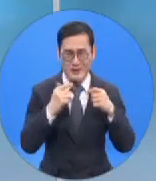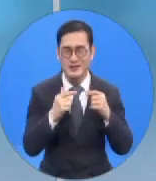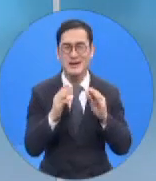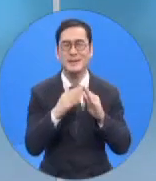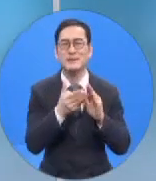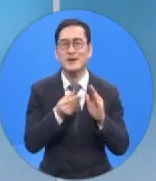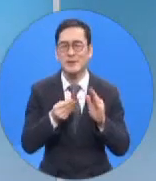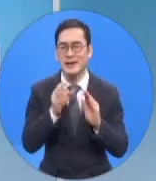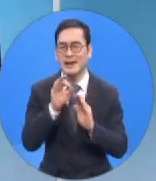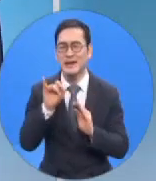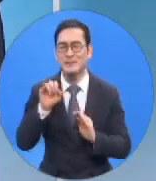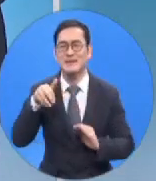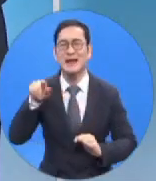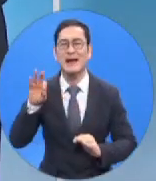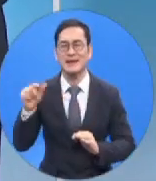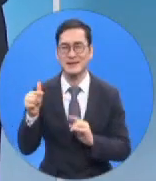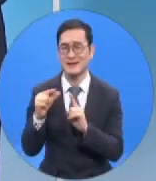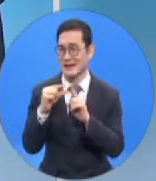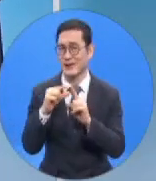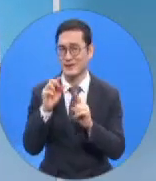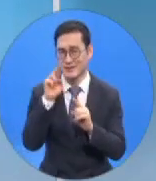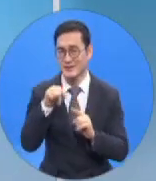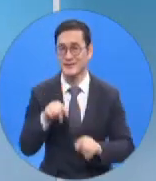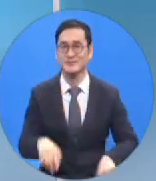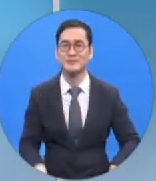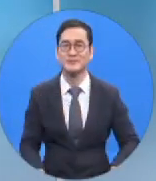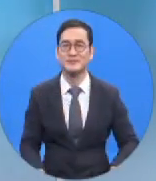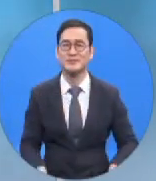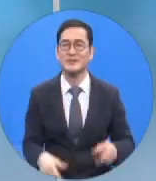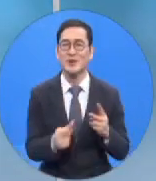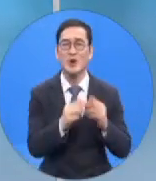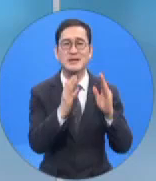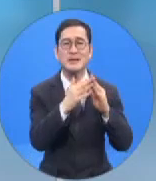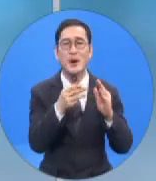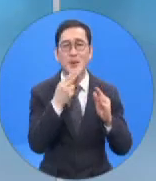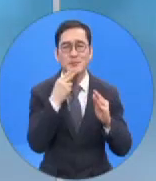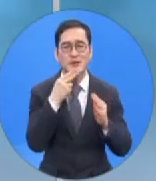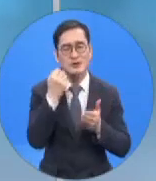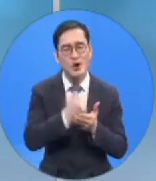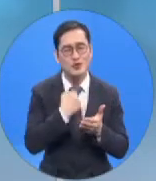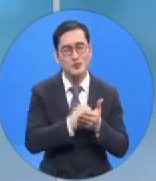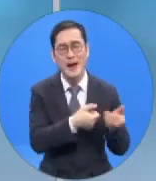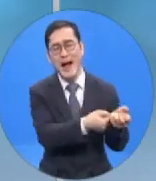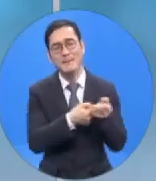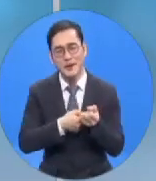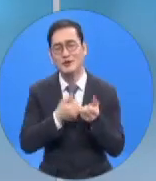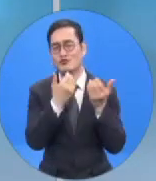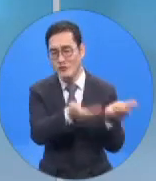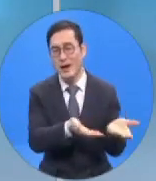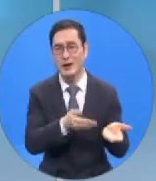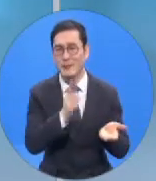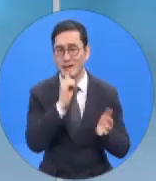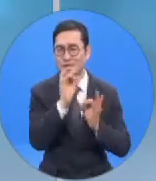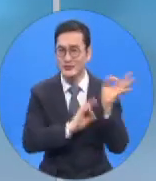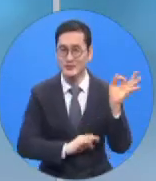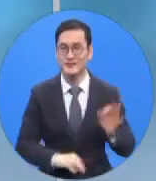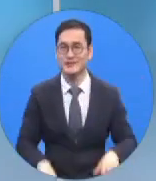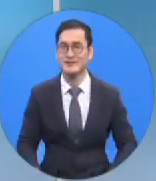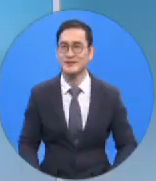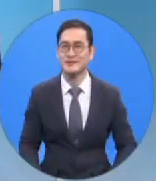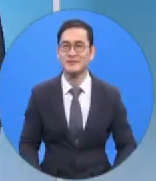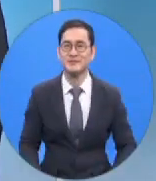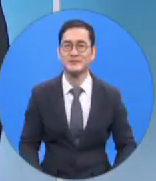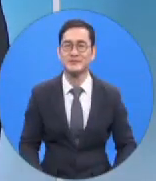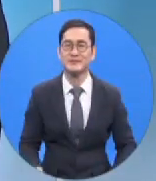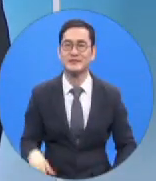토론에서도 집 없는 서름을 앞당길 것이다 라면서 비슷한 말실수를 하기도 했었는데 이 같은 날 오 후보는요, 또 소상공인